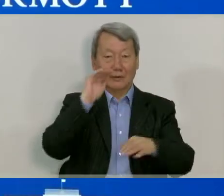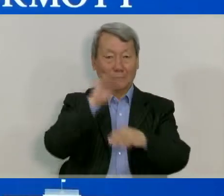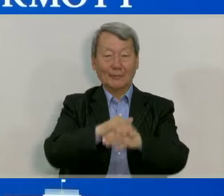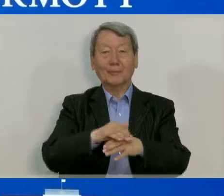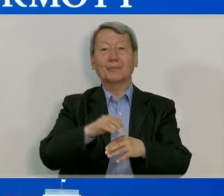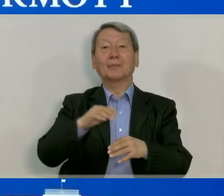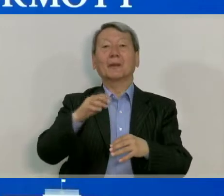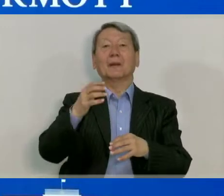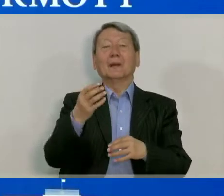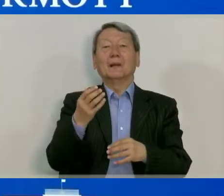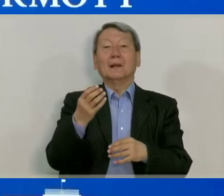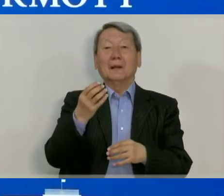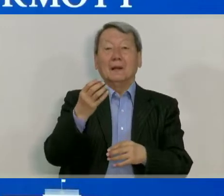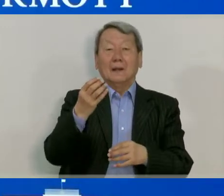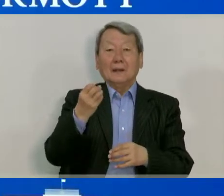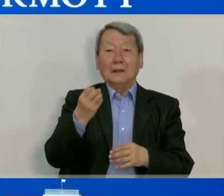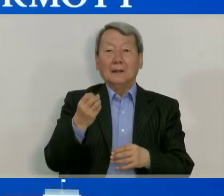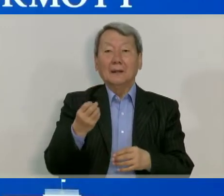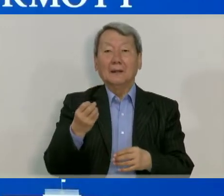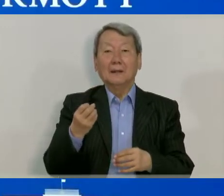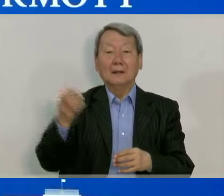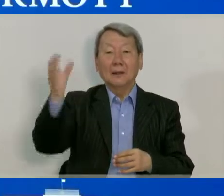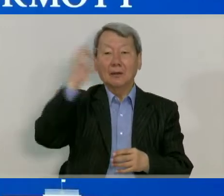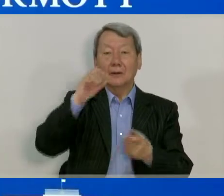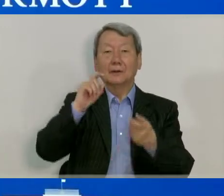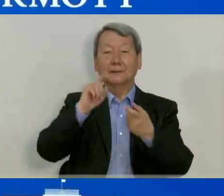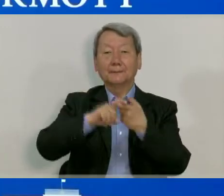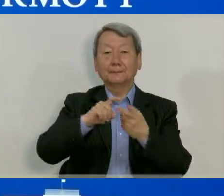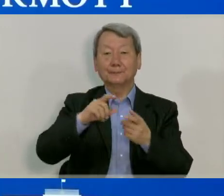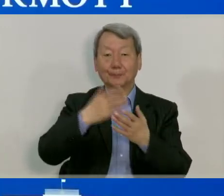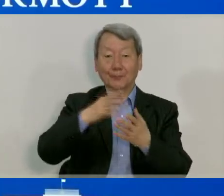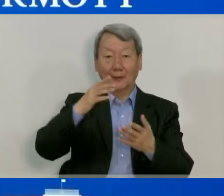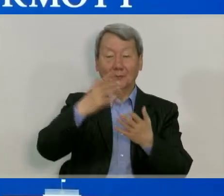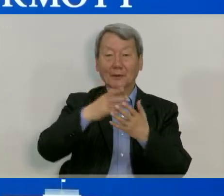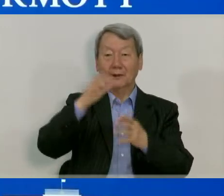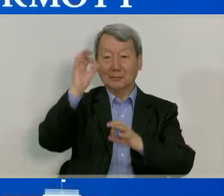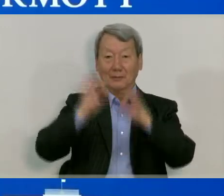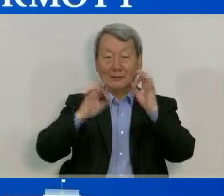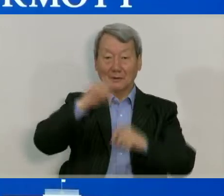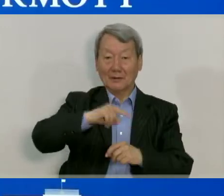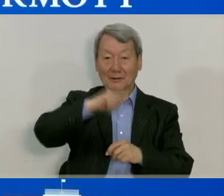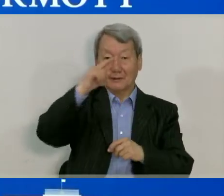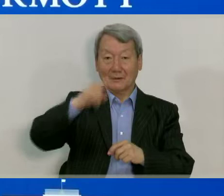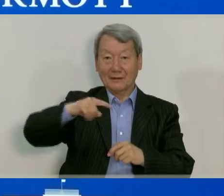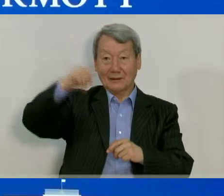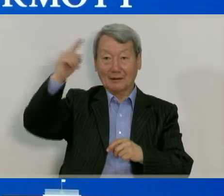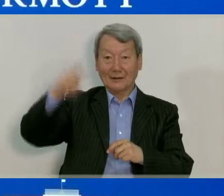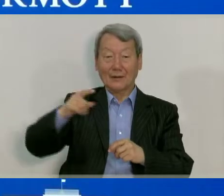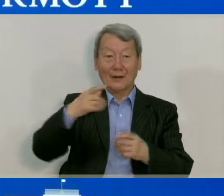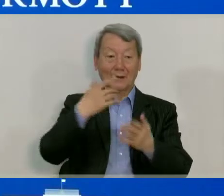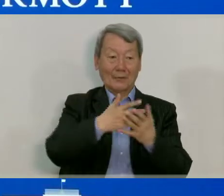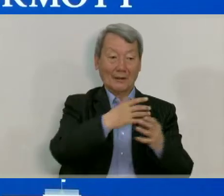Бир аз ошол эпид абалдын деген динамикасына токтоло кетсек, ушул